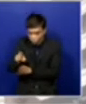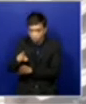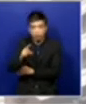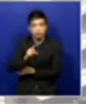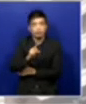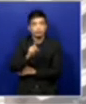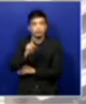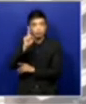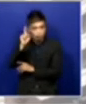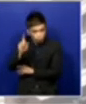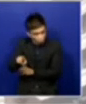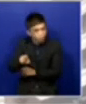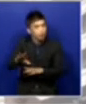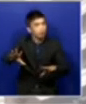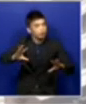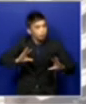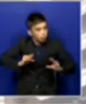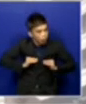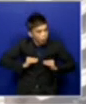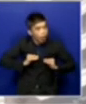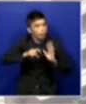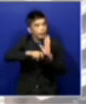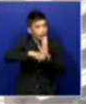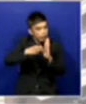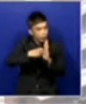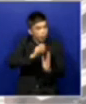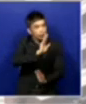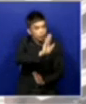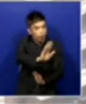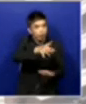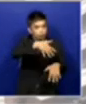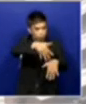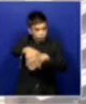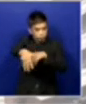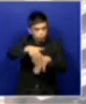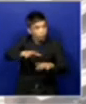อมหลักความยินยอมของพี่น้องประชาชน